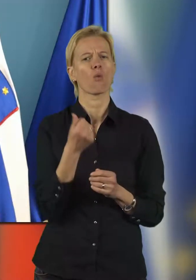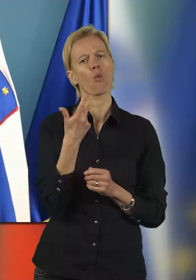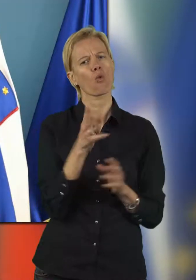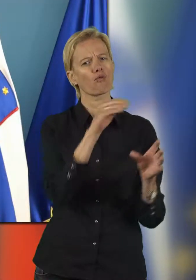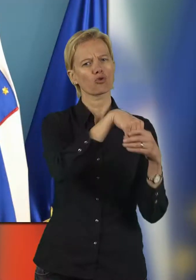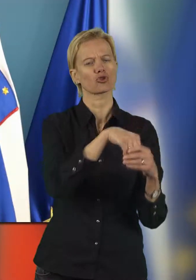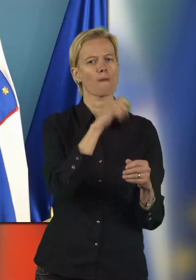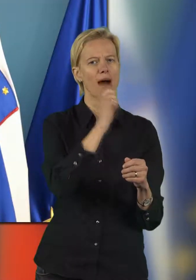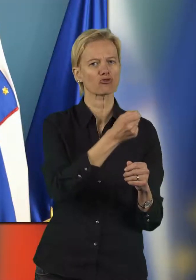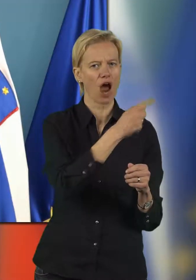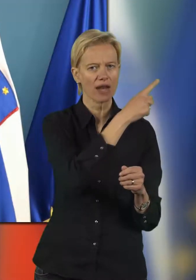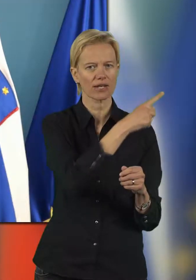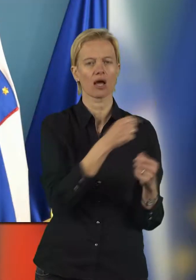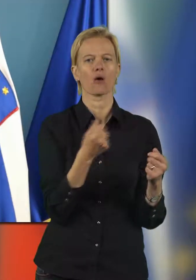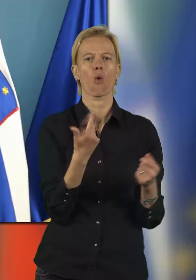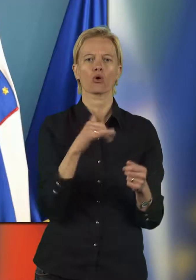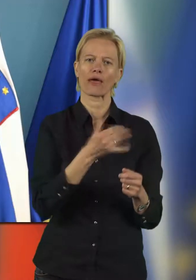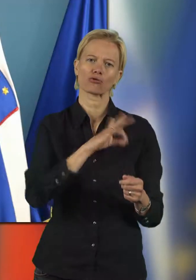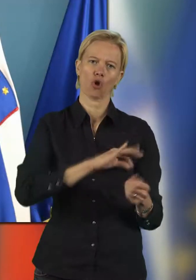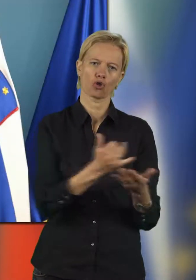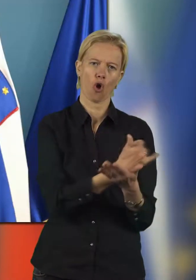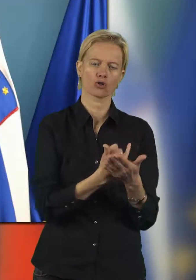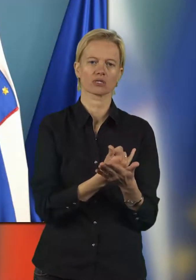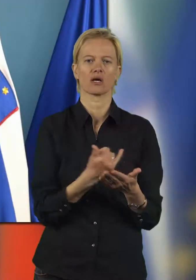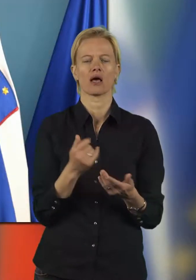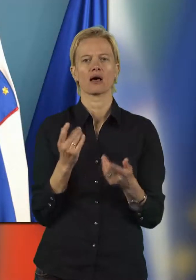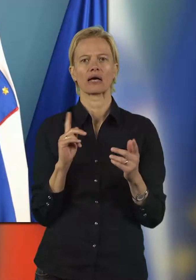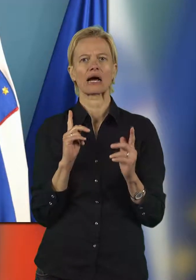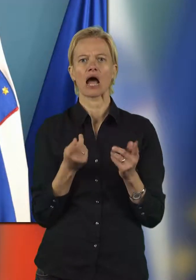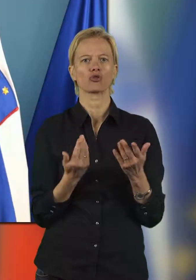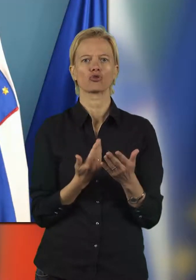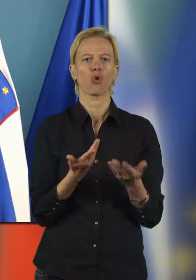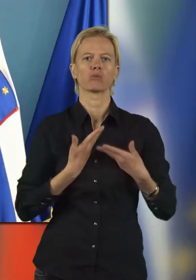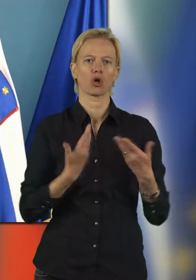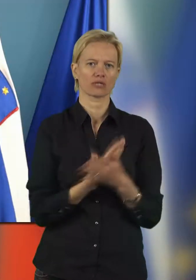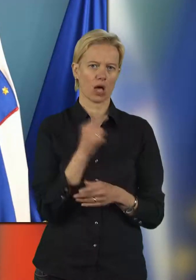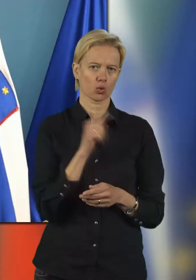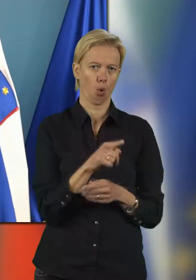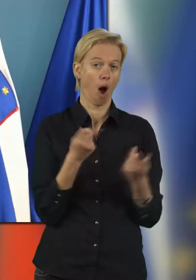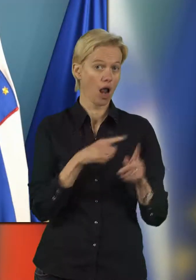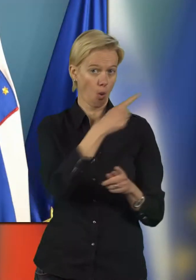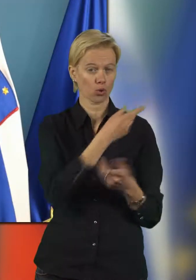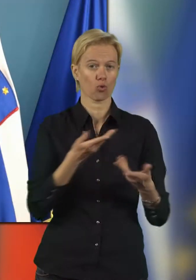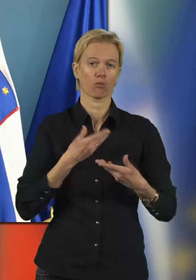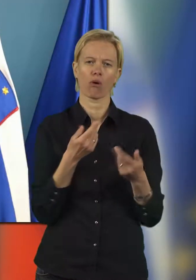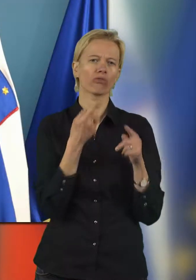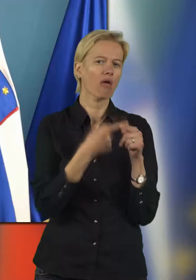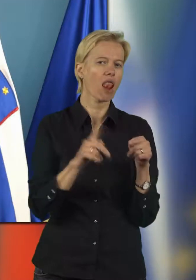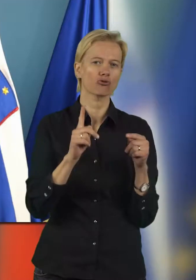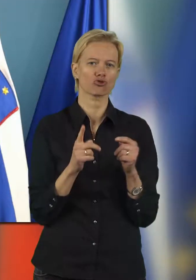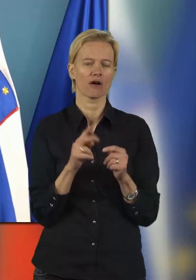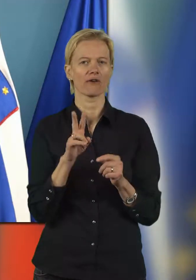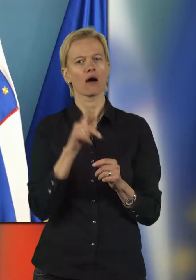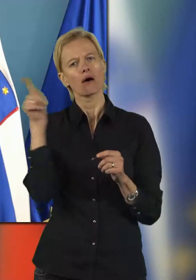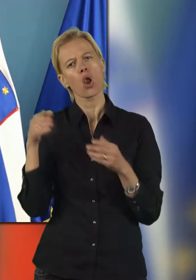Se pravi, koliko vložijo Madžari, kakšen je ta donos in pa kaj za to dobijo? Ali dobijo, to ste deloma že pojasnili, ali dobijo kakršenkoli